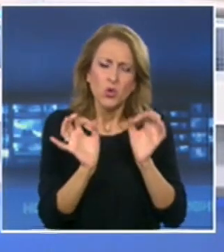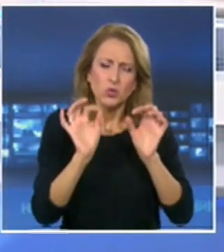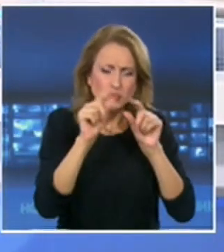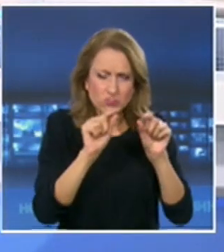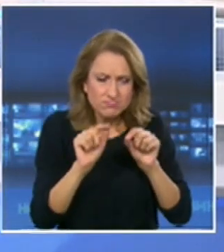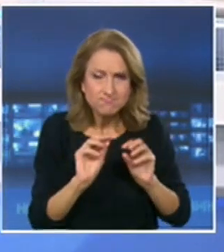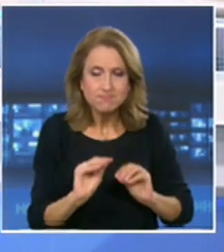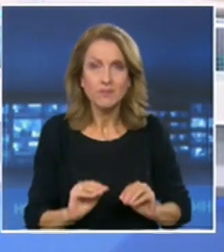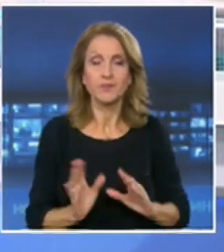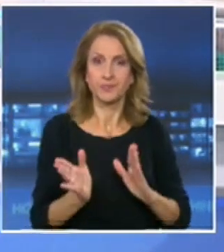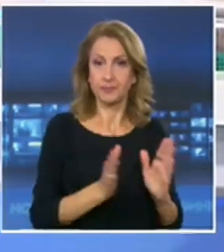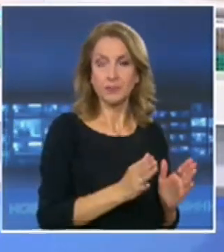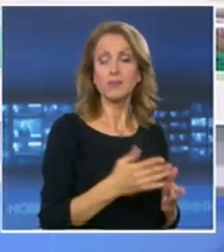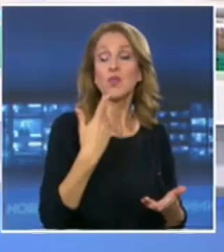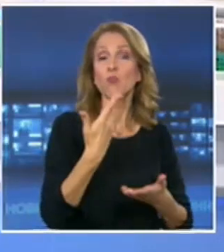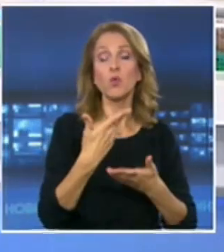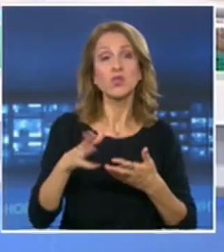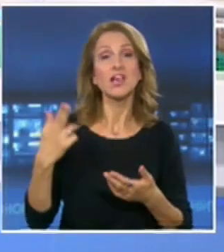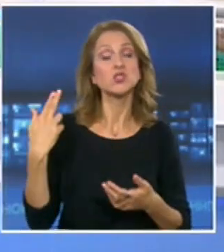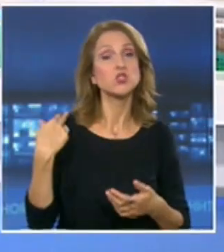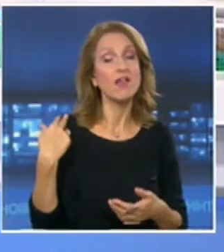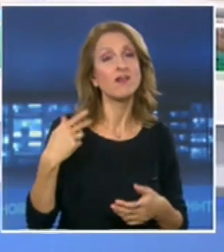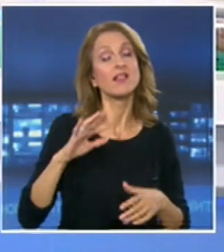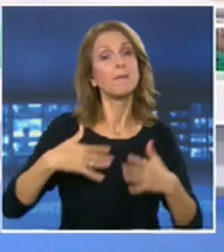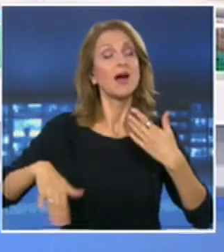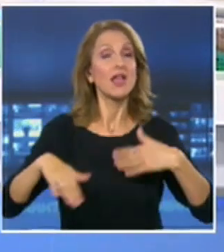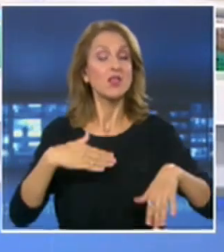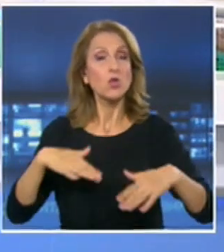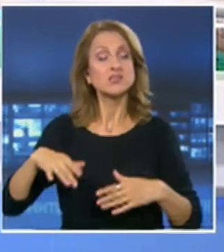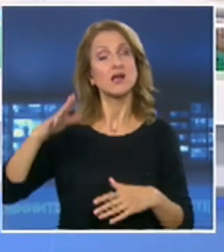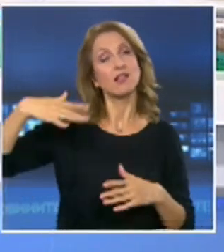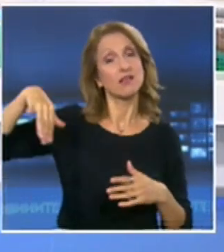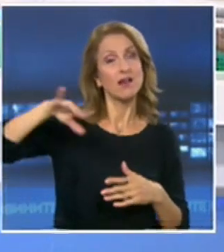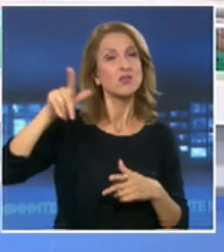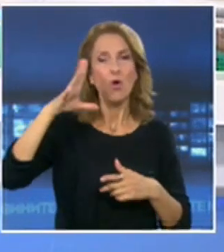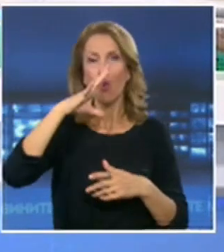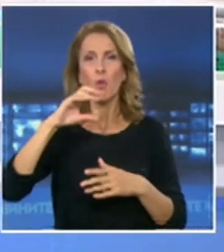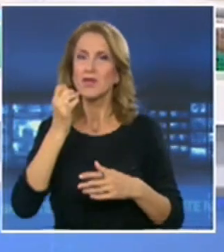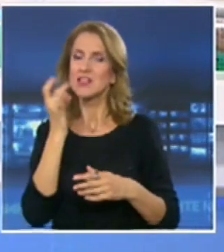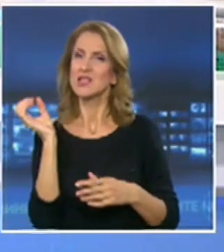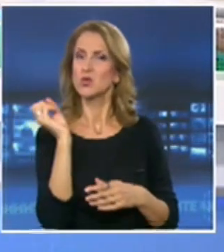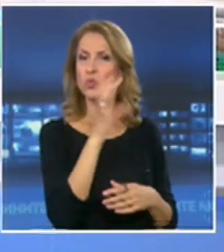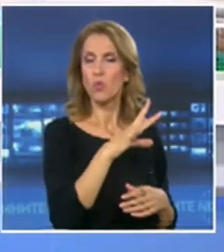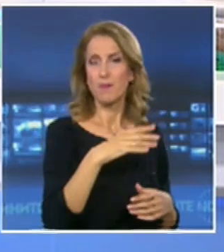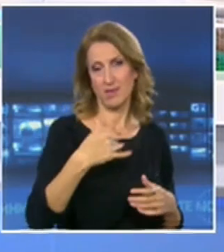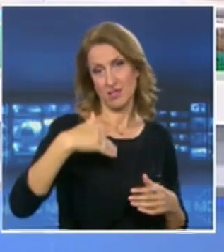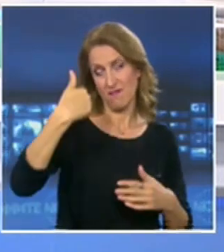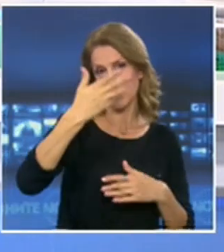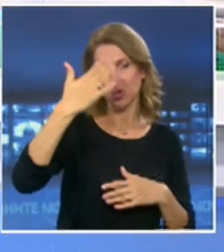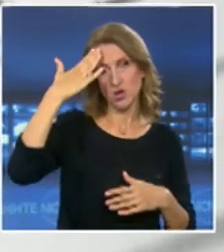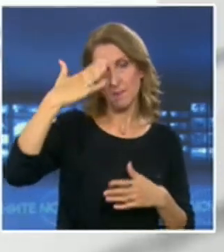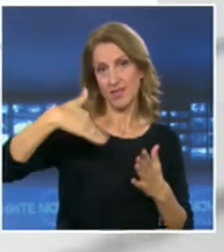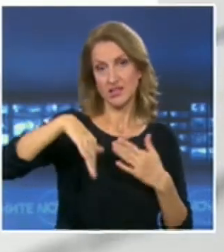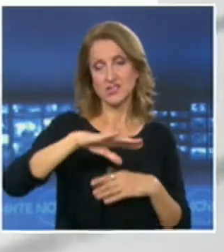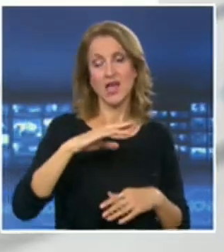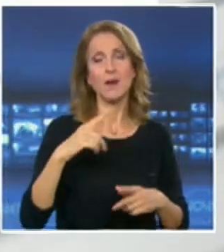Уволниха шефа на Македонската информационна агенция след обидни думи към българския външен министър Екатерина Захариева. Зоран Заев написа в